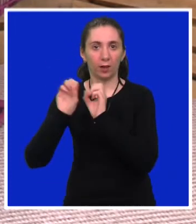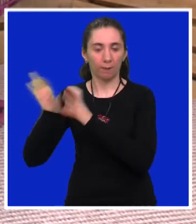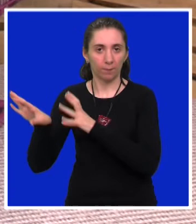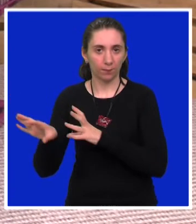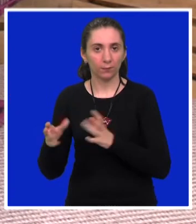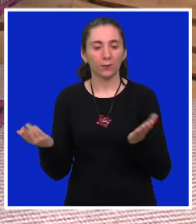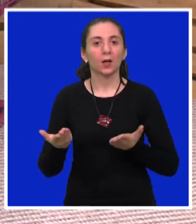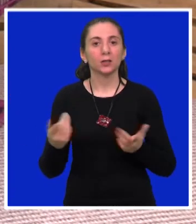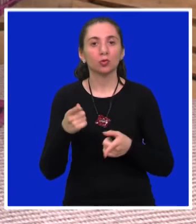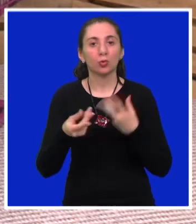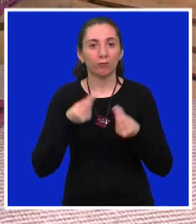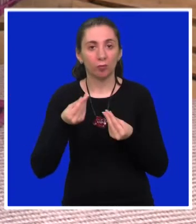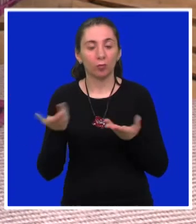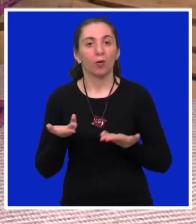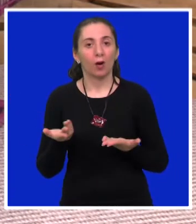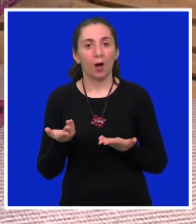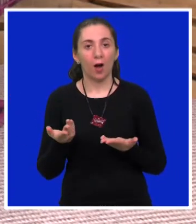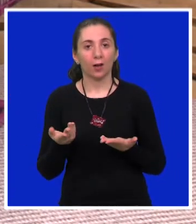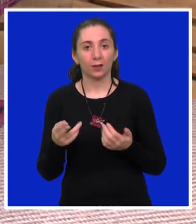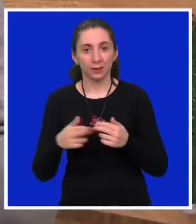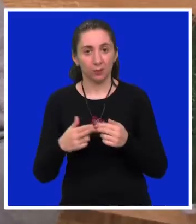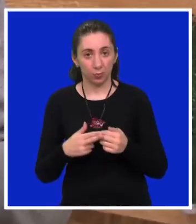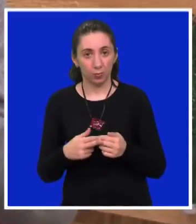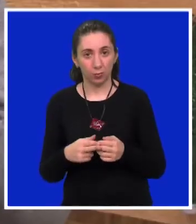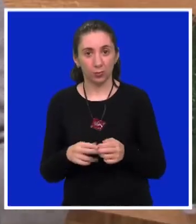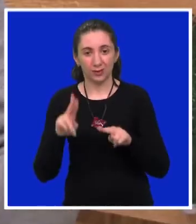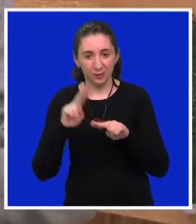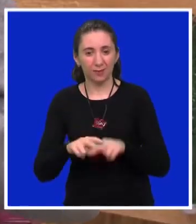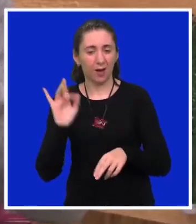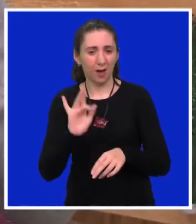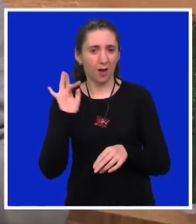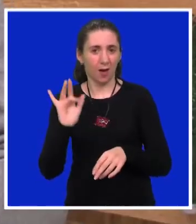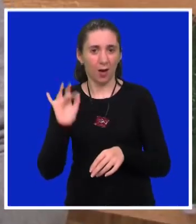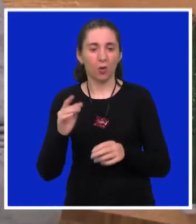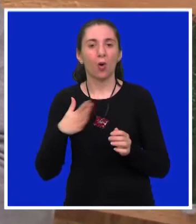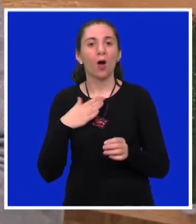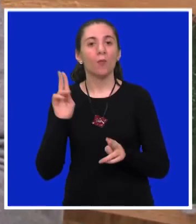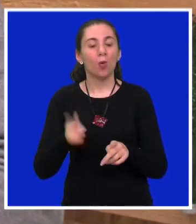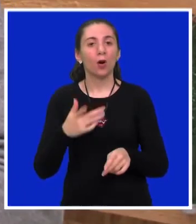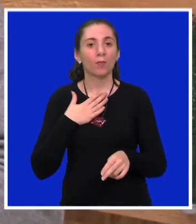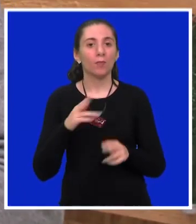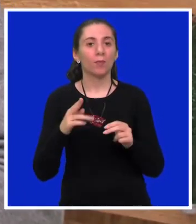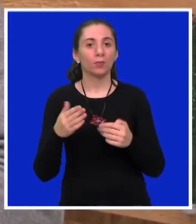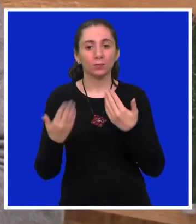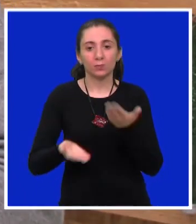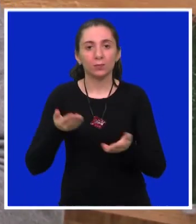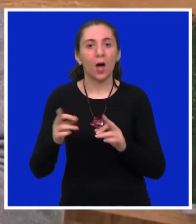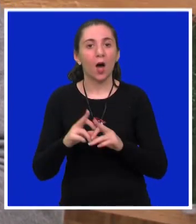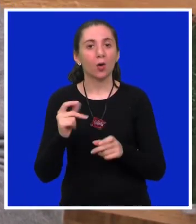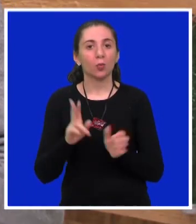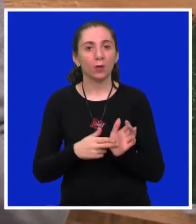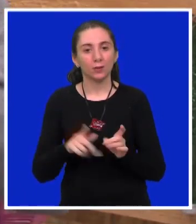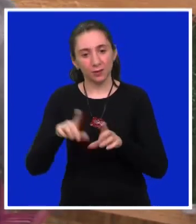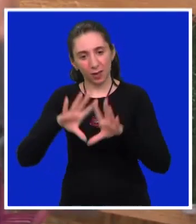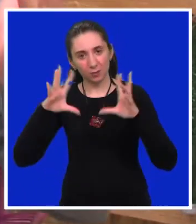Znači, zašto ovo govorim? Kad se bude zaista kritiziralo, argumentirano predlagalo, da